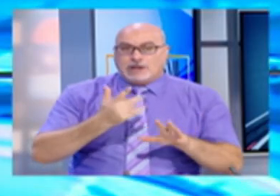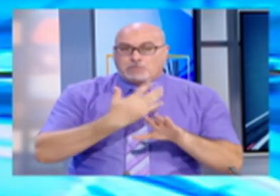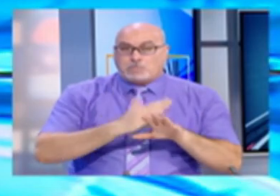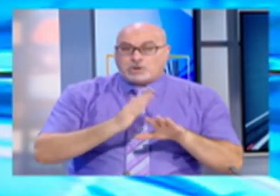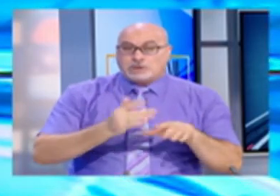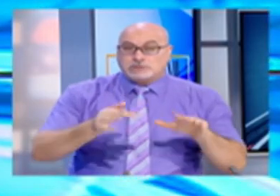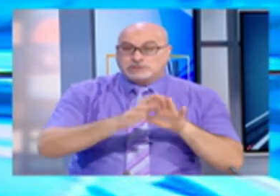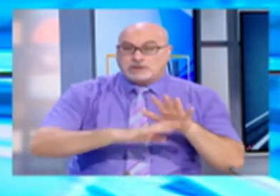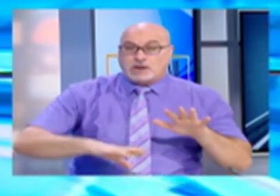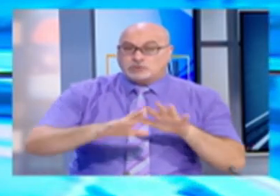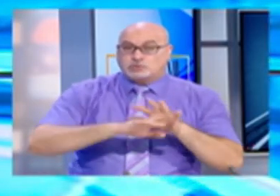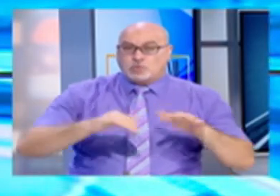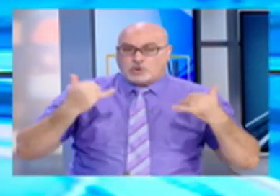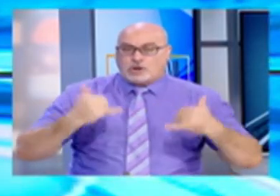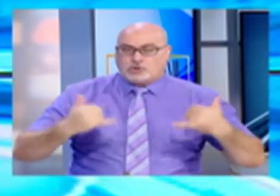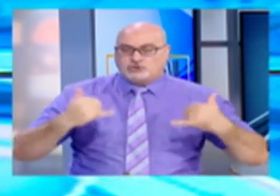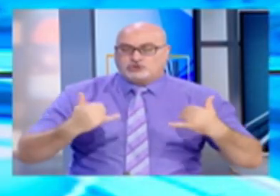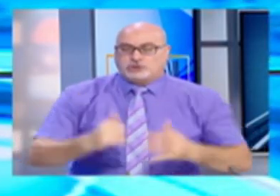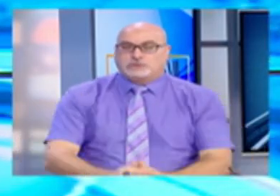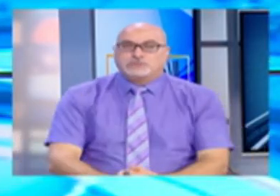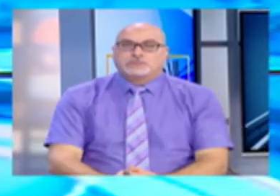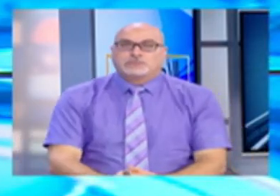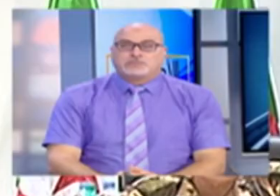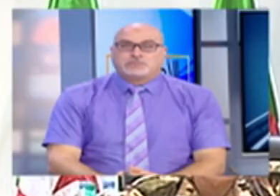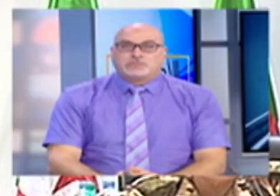تعرفها منطقتنا الإقليمية.